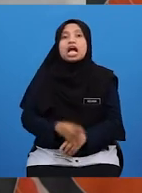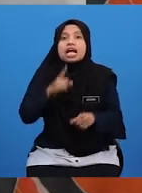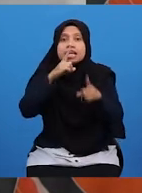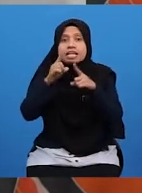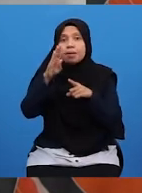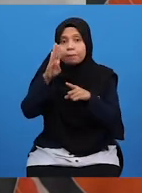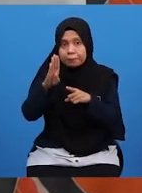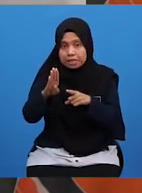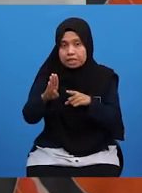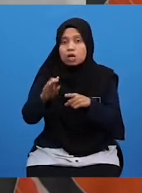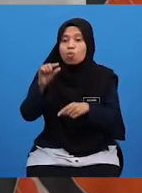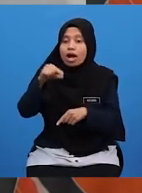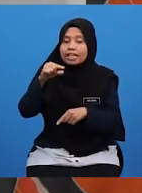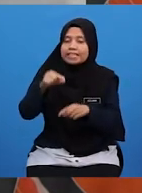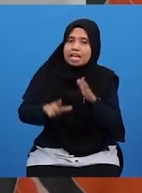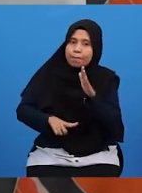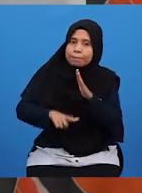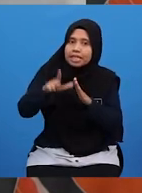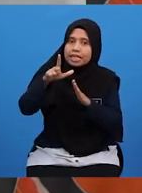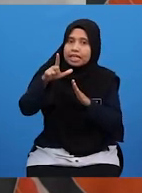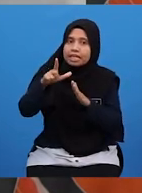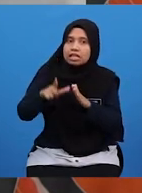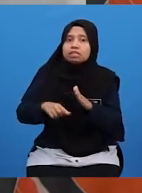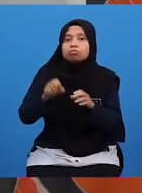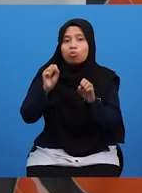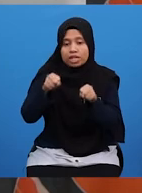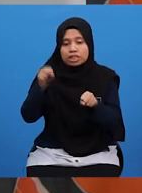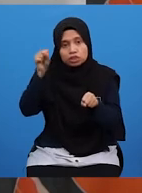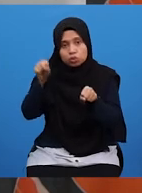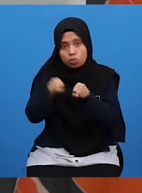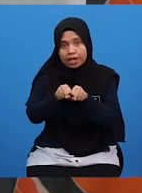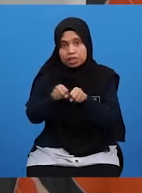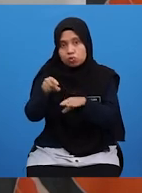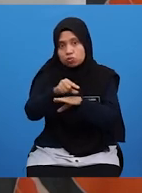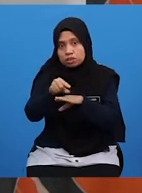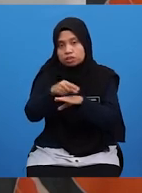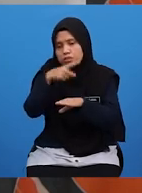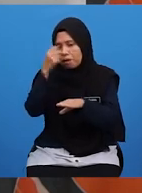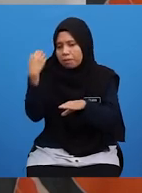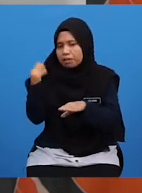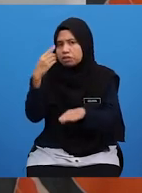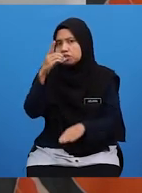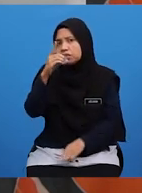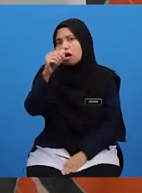B lebih berkualiti dan sesuai digunakan kerana ia mengandungi kuantiti damar yang